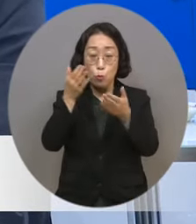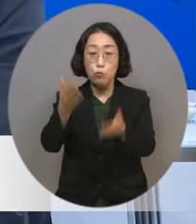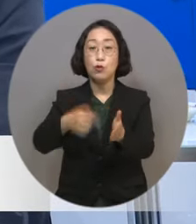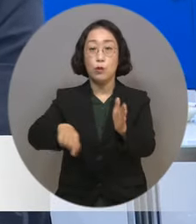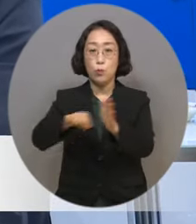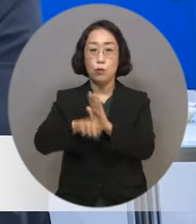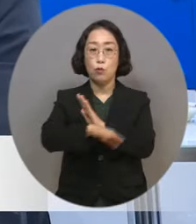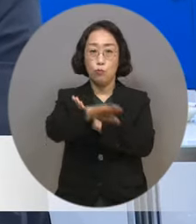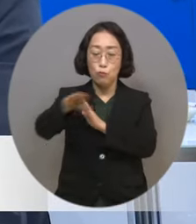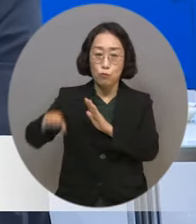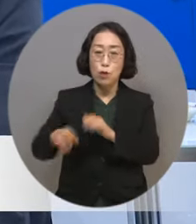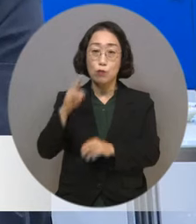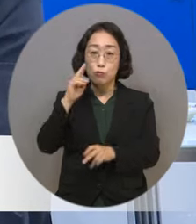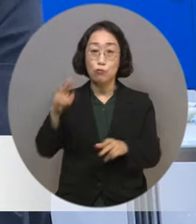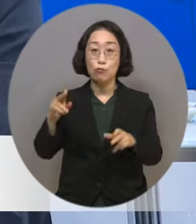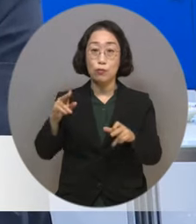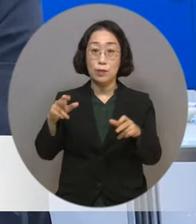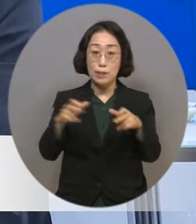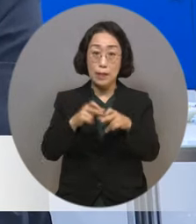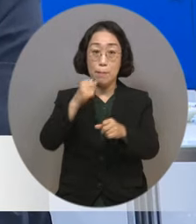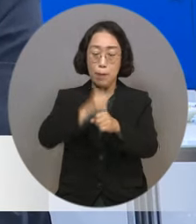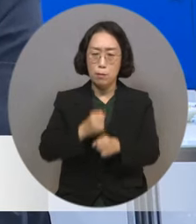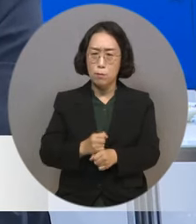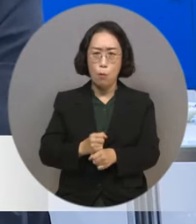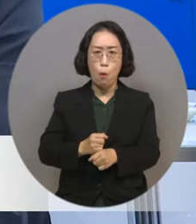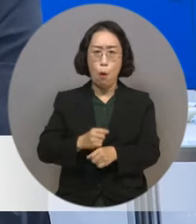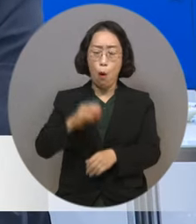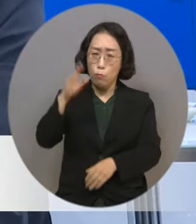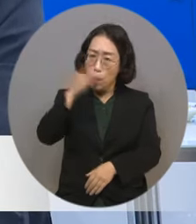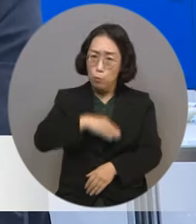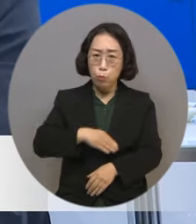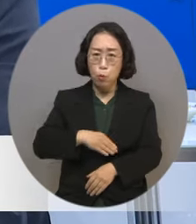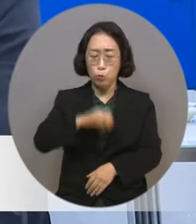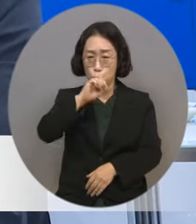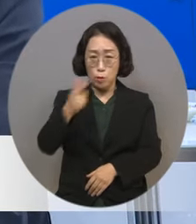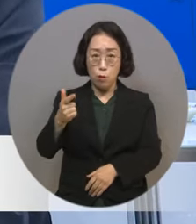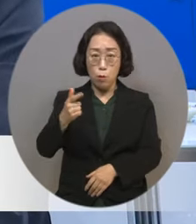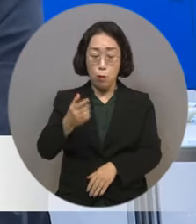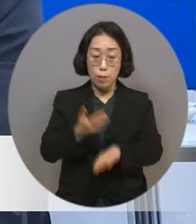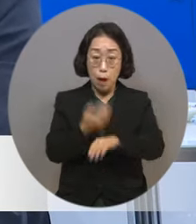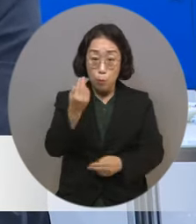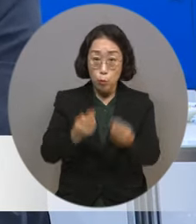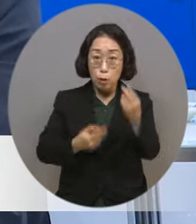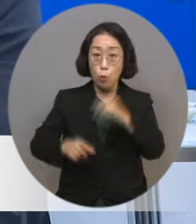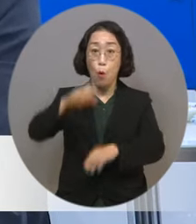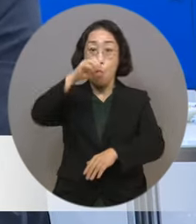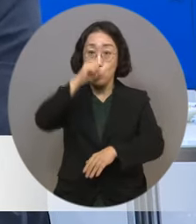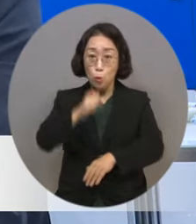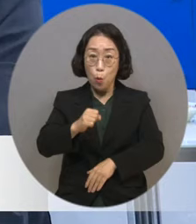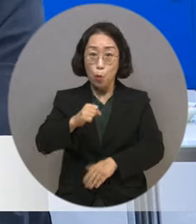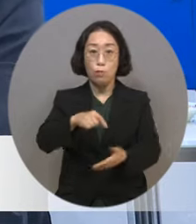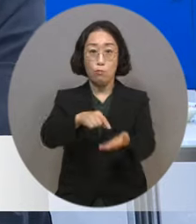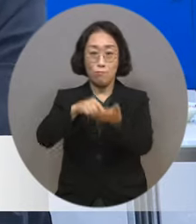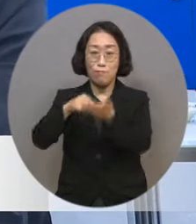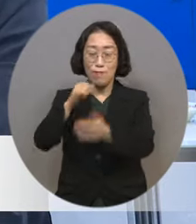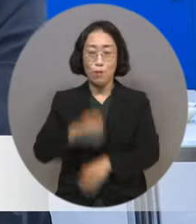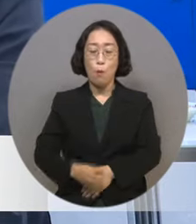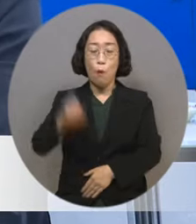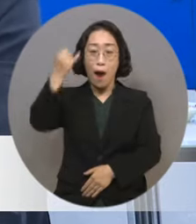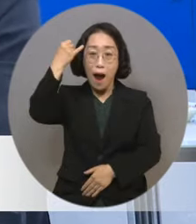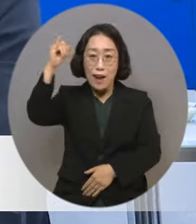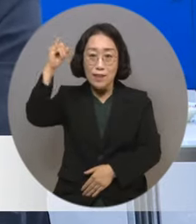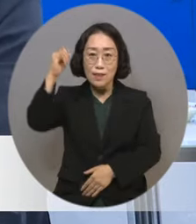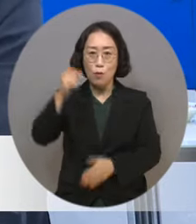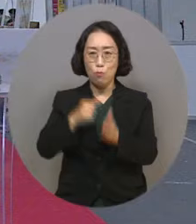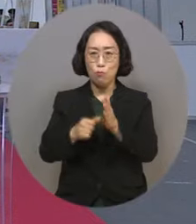저희 중증장애 생산품이 결코 뒤지지 않으며 어떤 부분에 있어서는 굉장히 우수한 제품들도 많이 나오고 있고 아이디어 상품들도